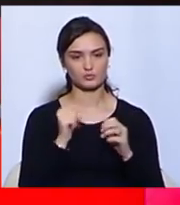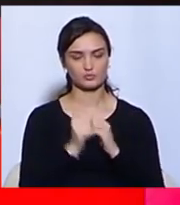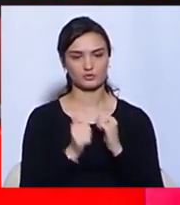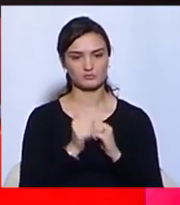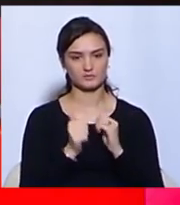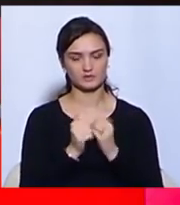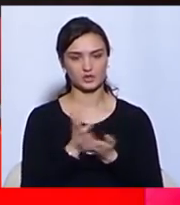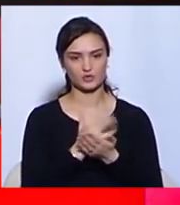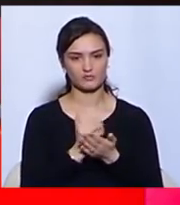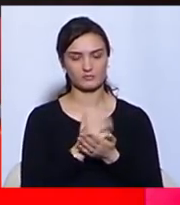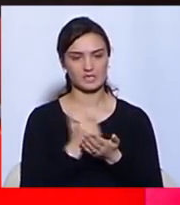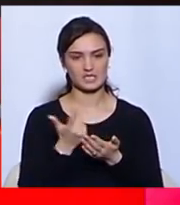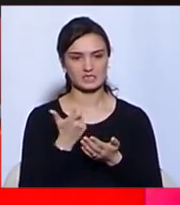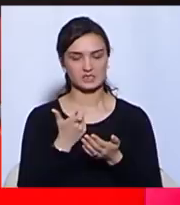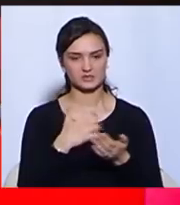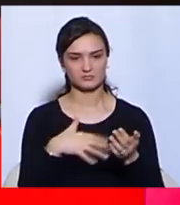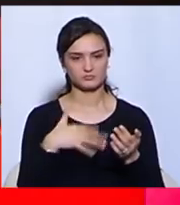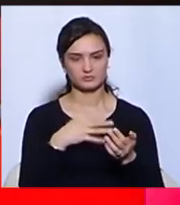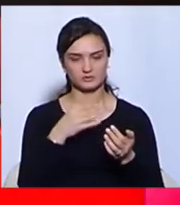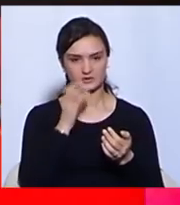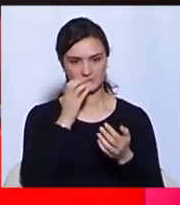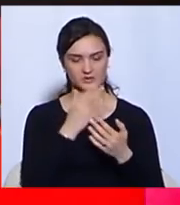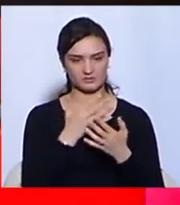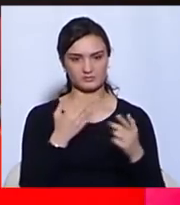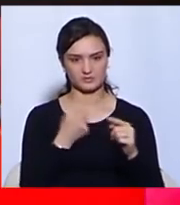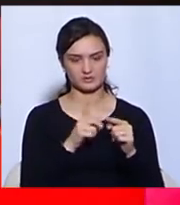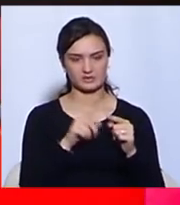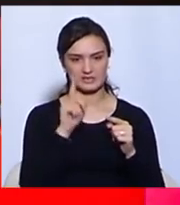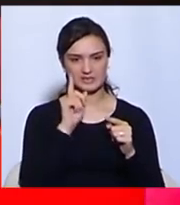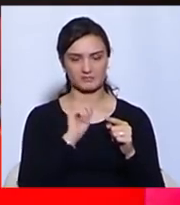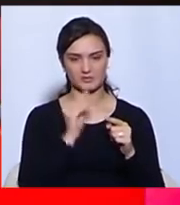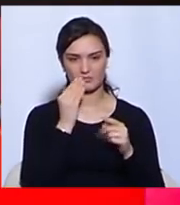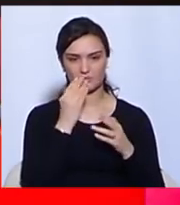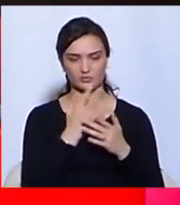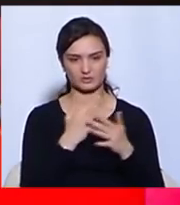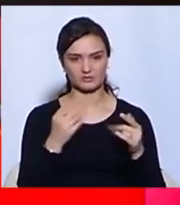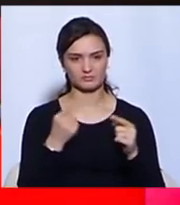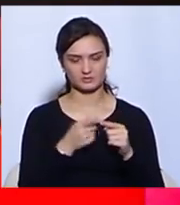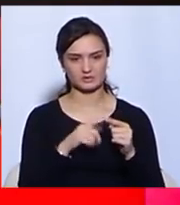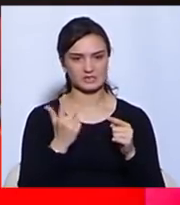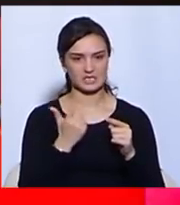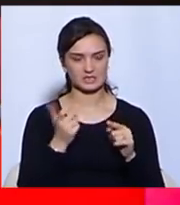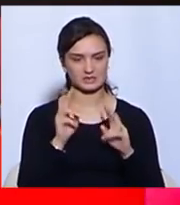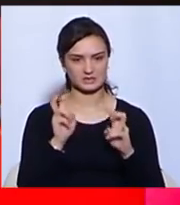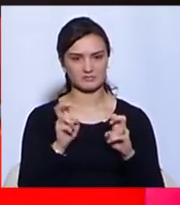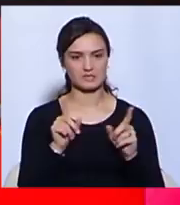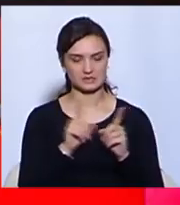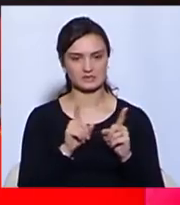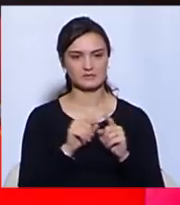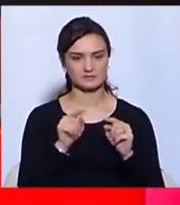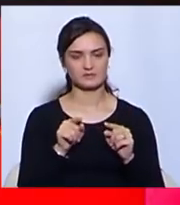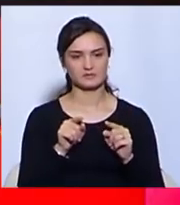მუდმივი დაგროვება გაზების, გაზიანი სასმელები მაქვს ხედულობაში და ტკბილი პროდუქტებისგან წარმოქმნილი გაზების